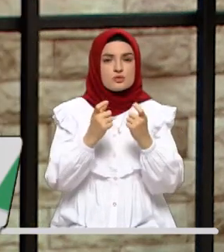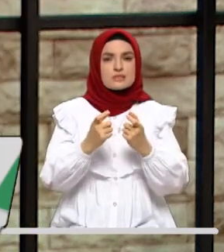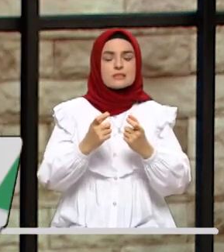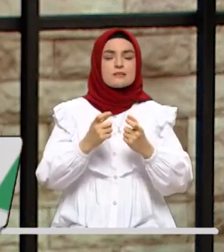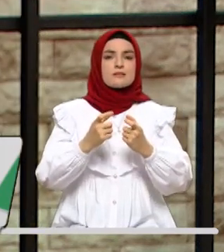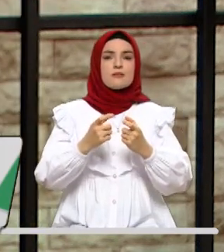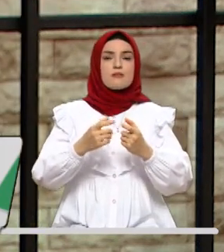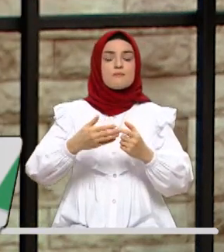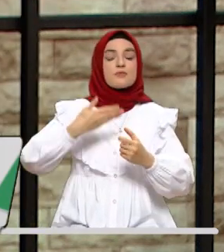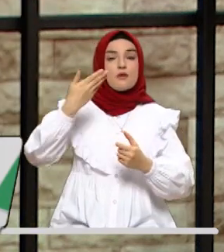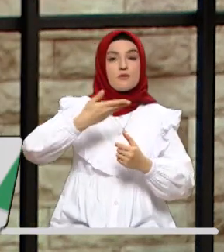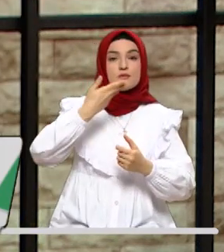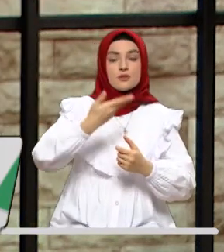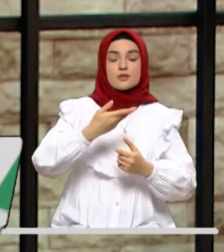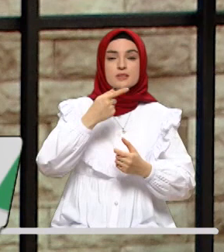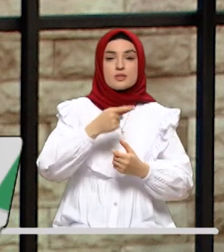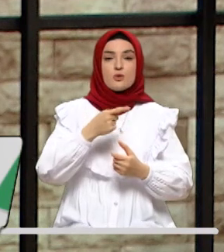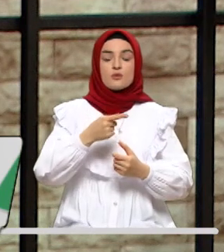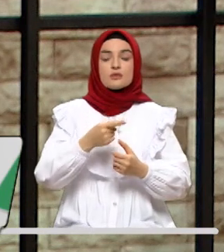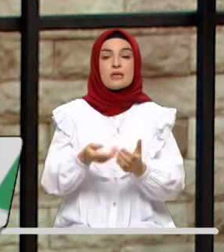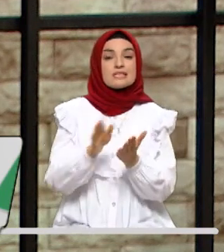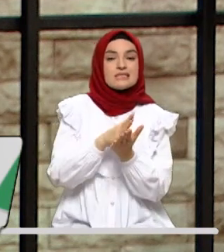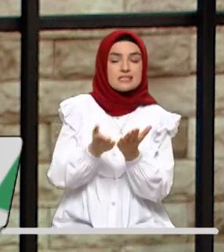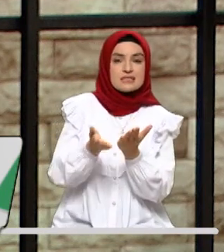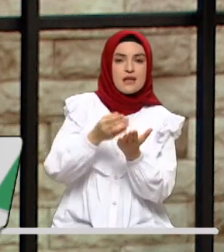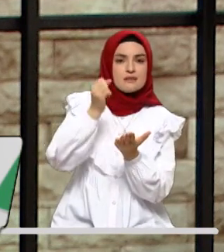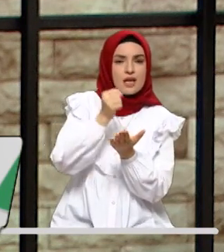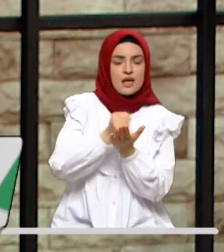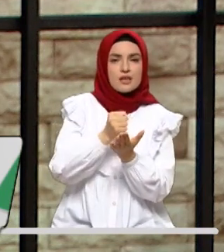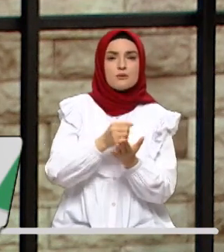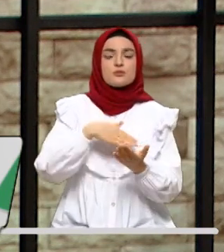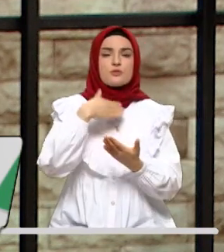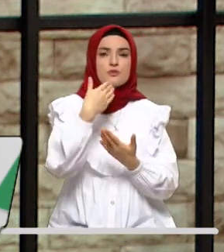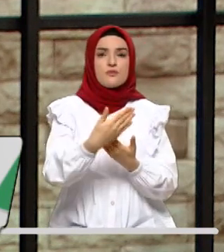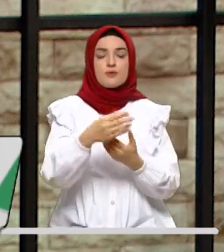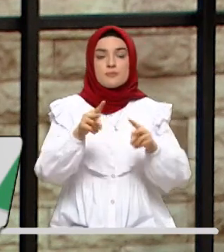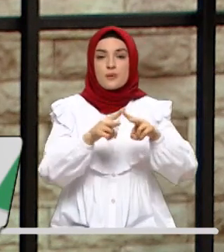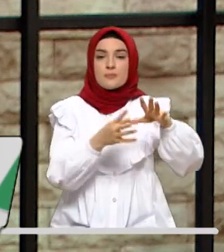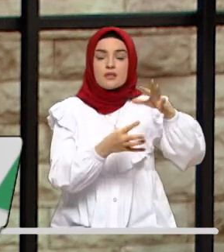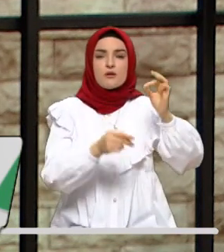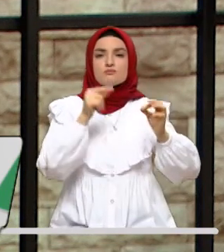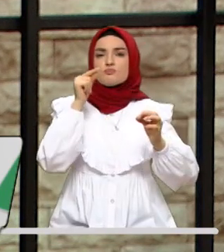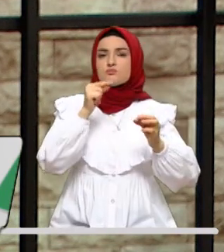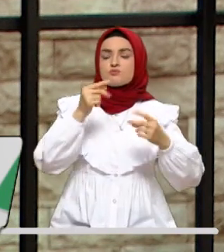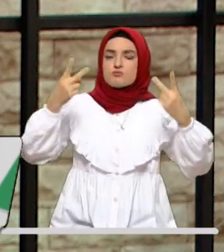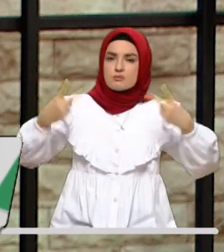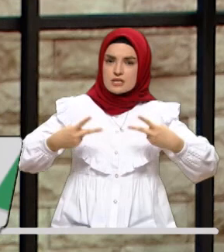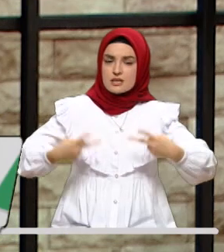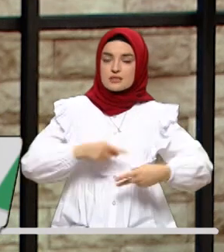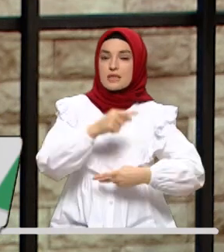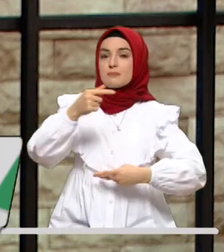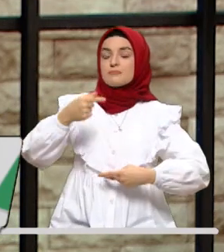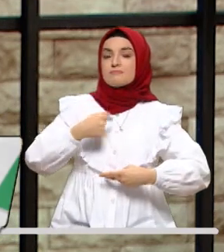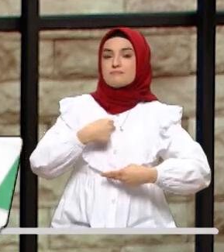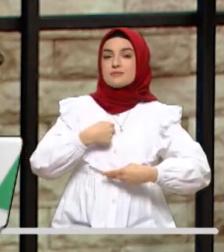vaazı Sebilür Reşat dergisinde de yayınlanmış ve Mehmet Akif'in bu mesajları bizim